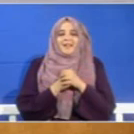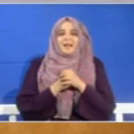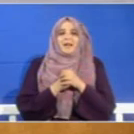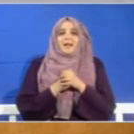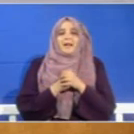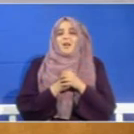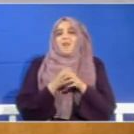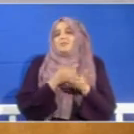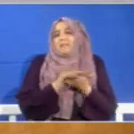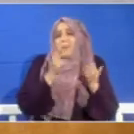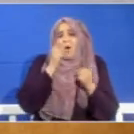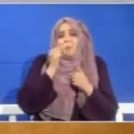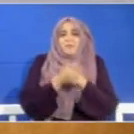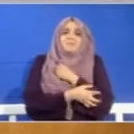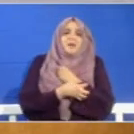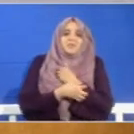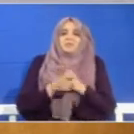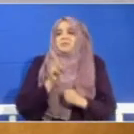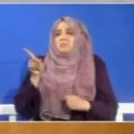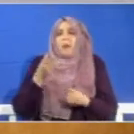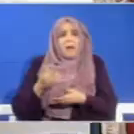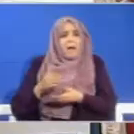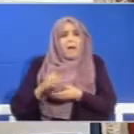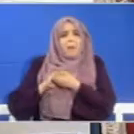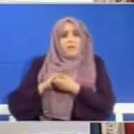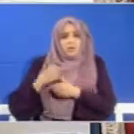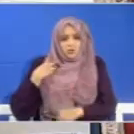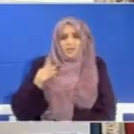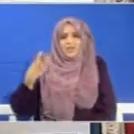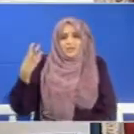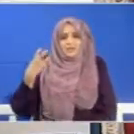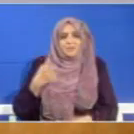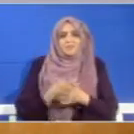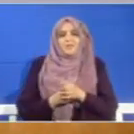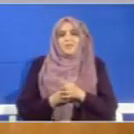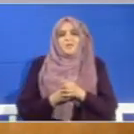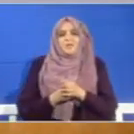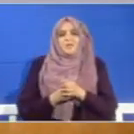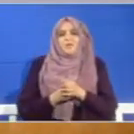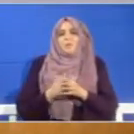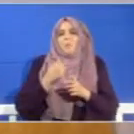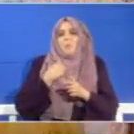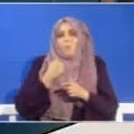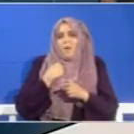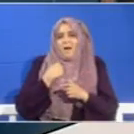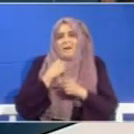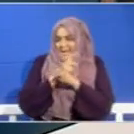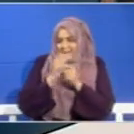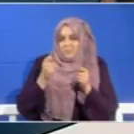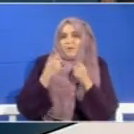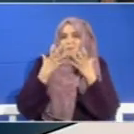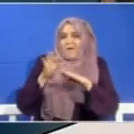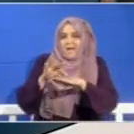فالفقير قال والله هذا صاحبي غني وثري، يعني احتراما له والله غير نعمل له ضيافة.